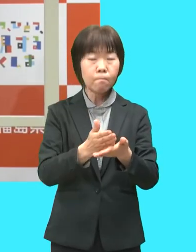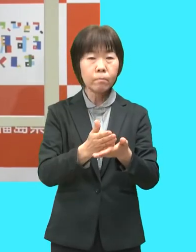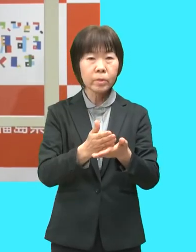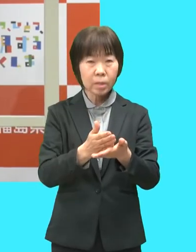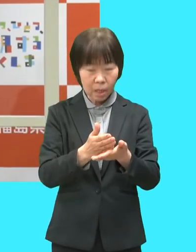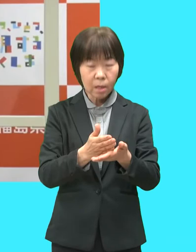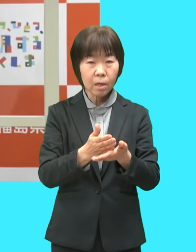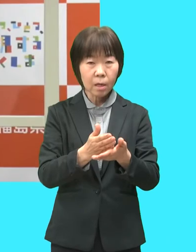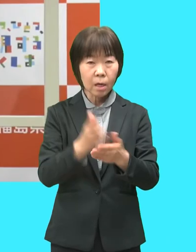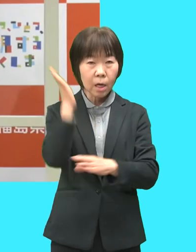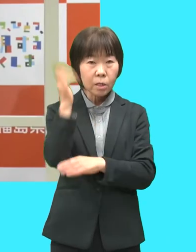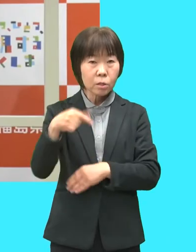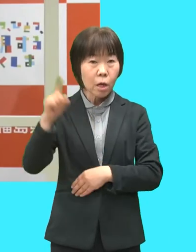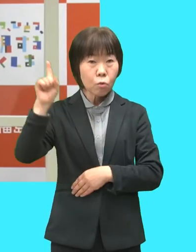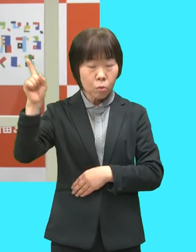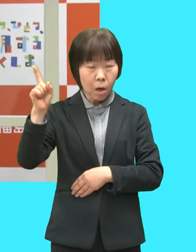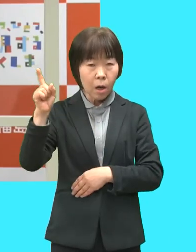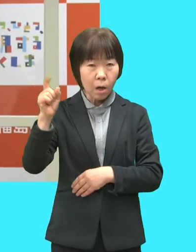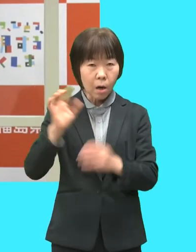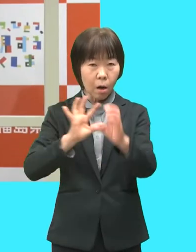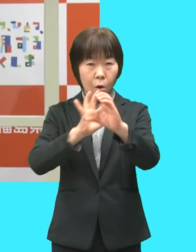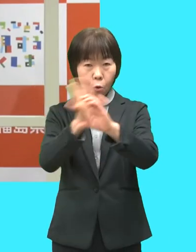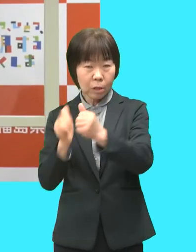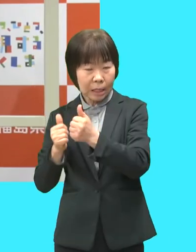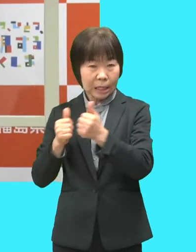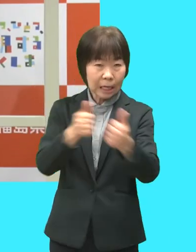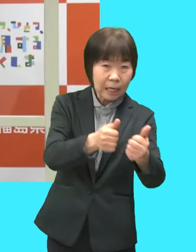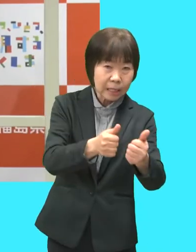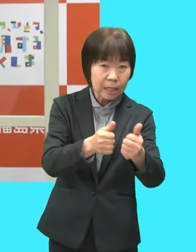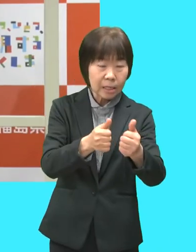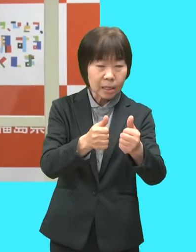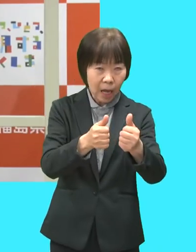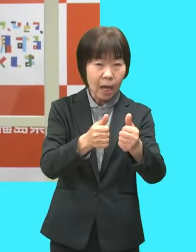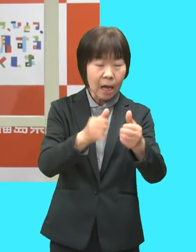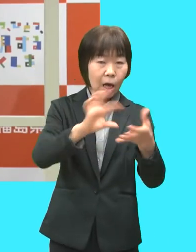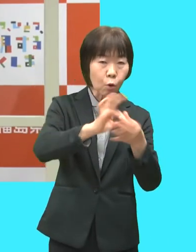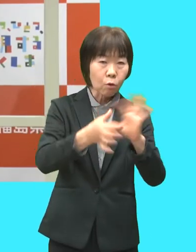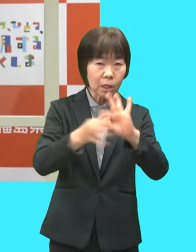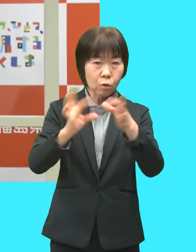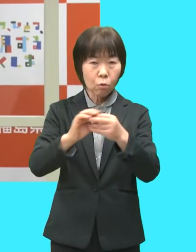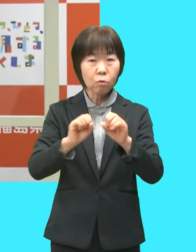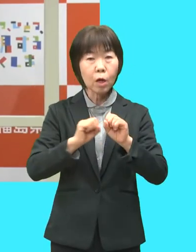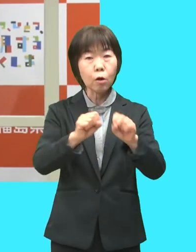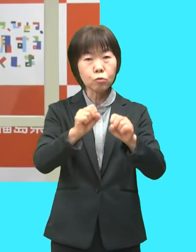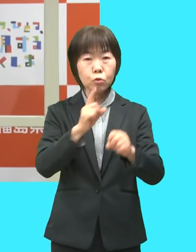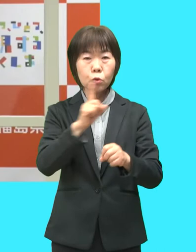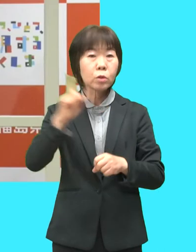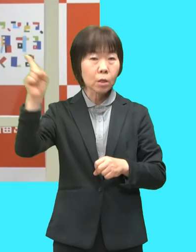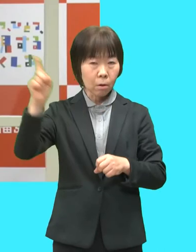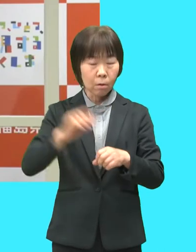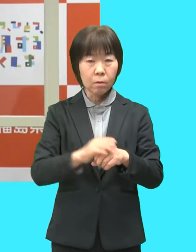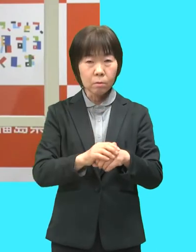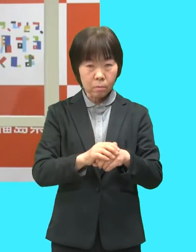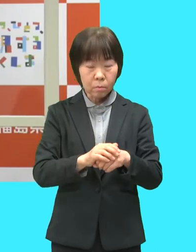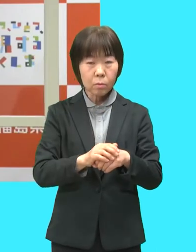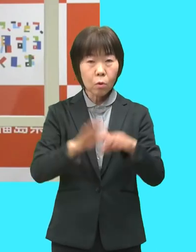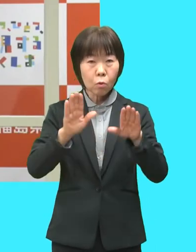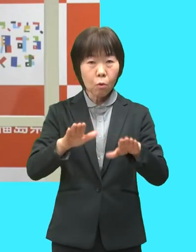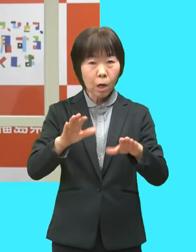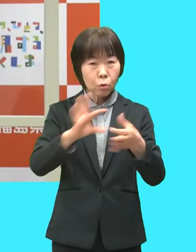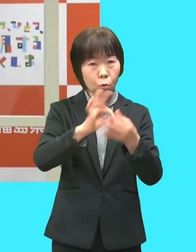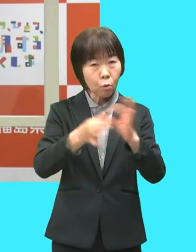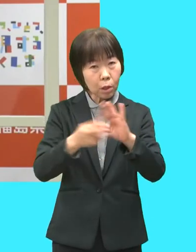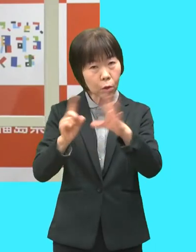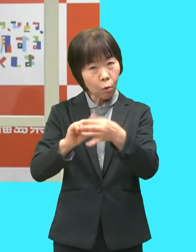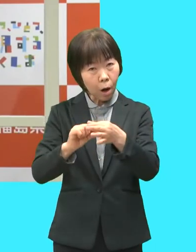で、政府はコロナに打ち勝った証としての五輪だというふうにをやるというふうに言ってましたけれども、結局今回の五輪はそうい